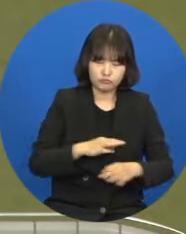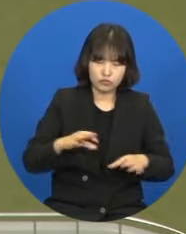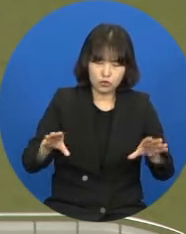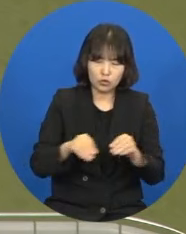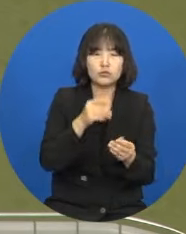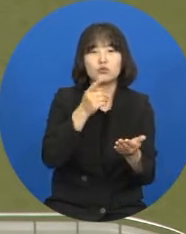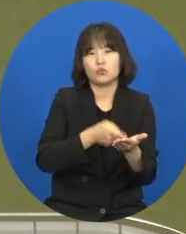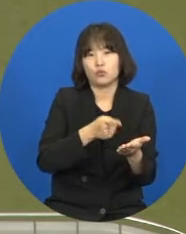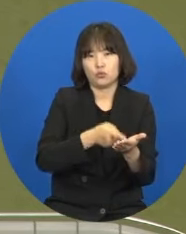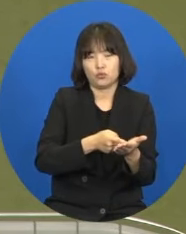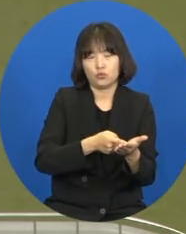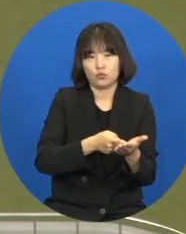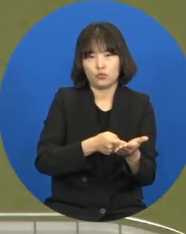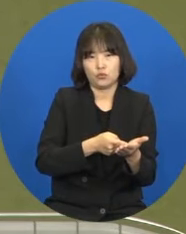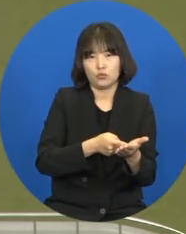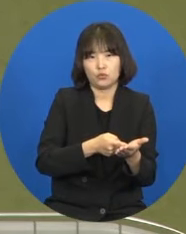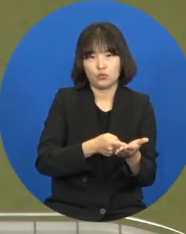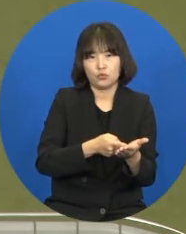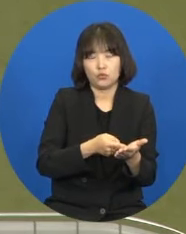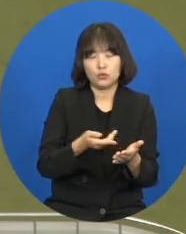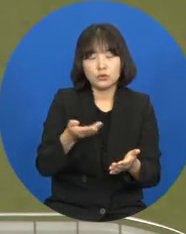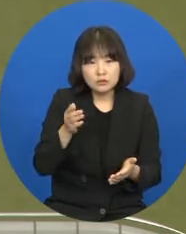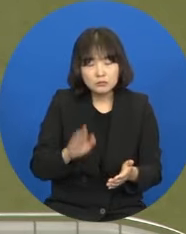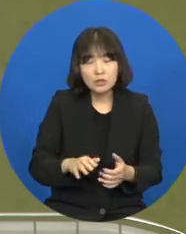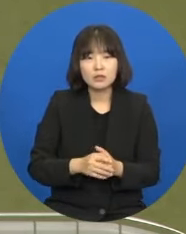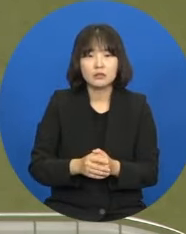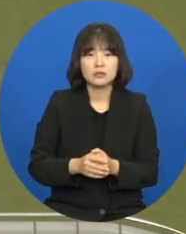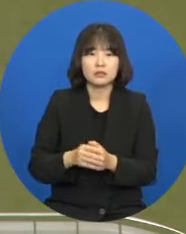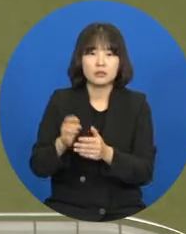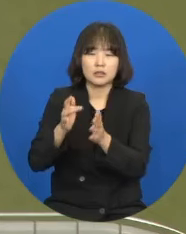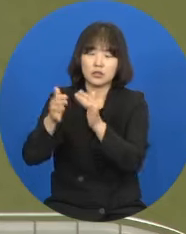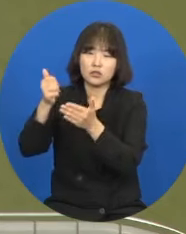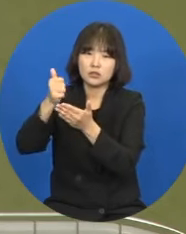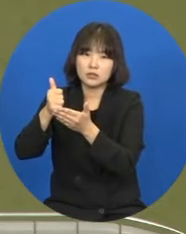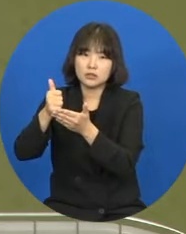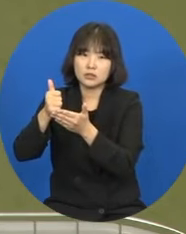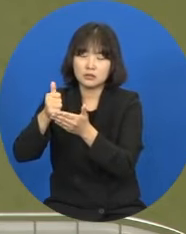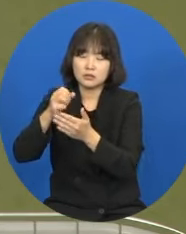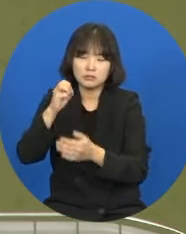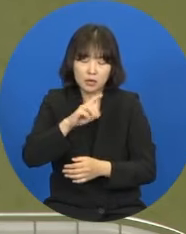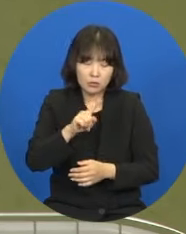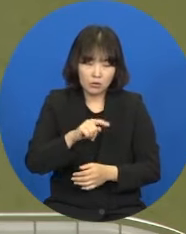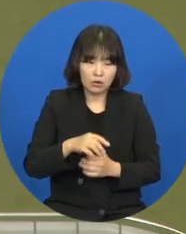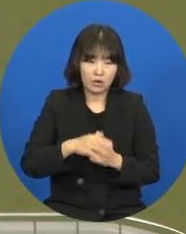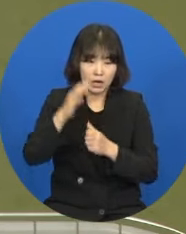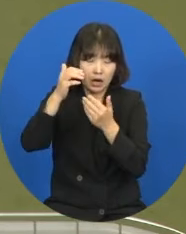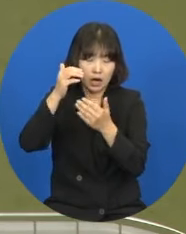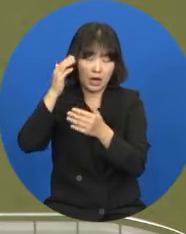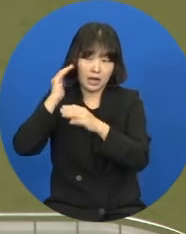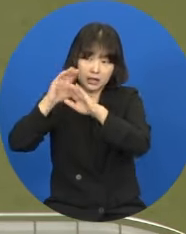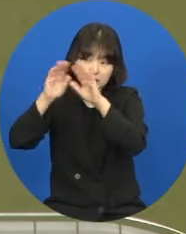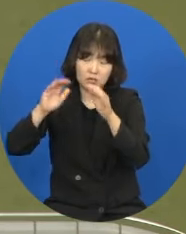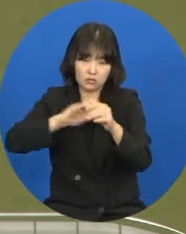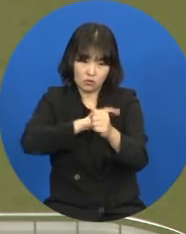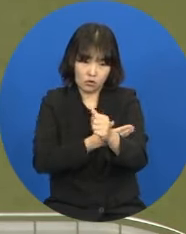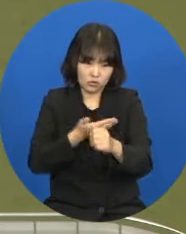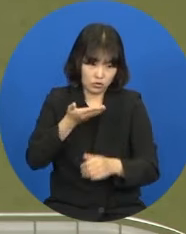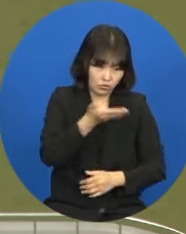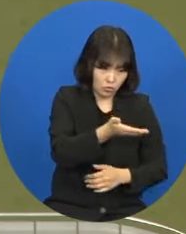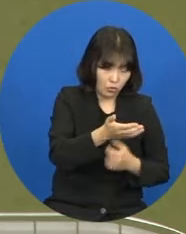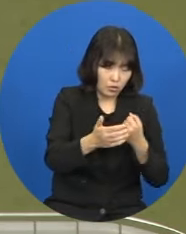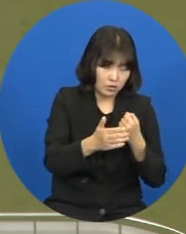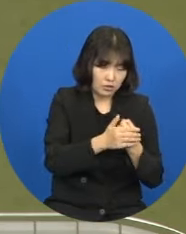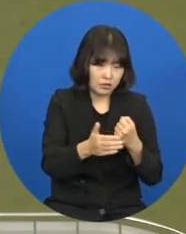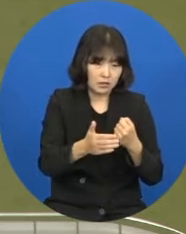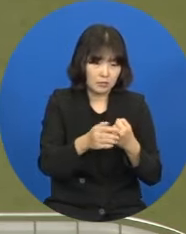근데 예수님이 뭐라고 하시냐면 하늘에서 주지 않았다면 너희에게 이런 권세가 없어 나를 해할 권세가 없어 근데 하나님이 주셨어 나를